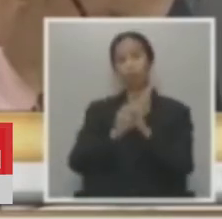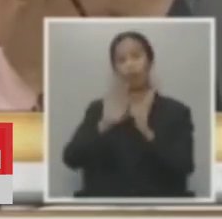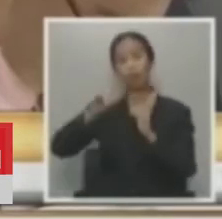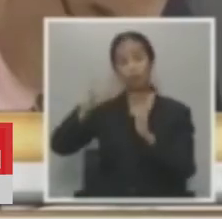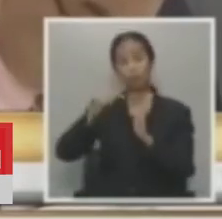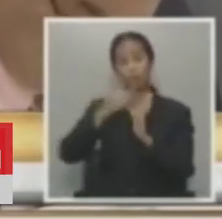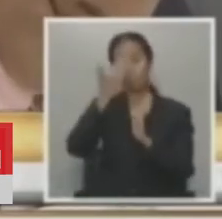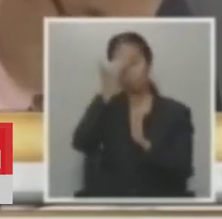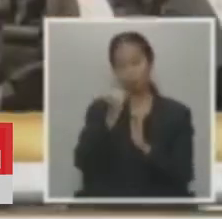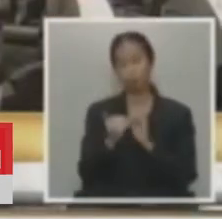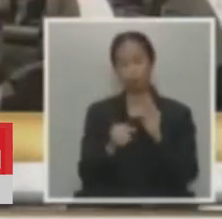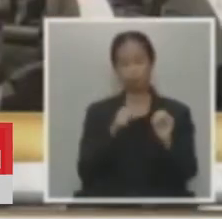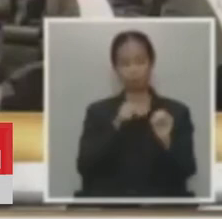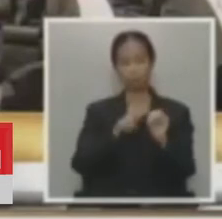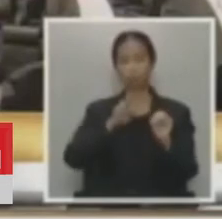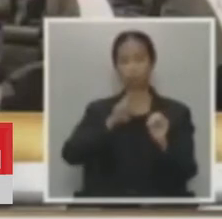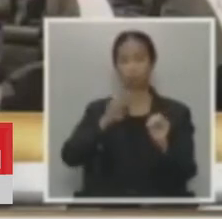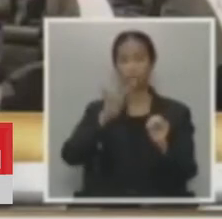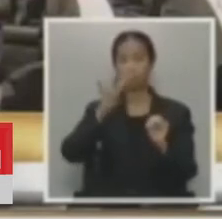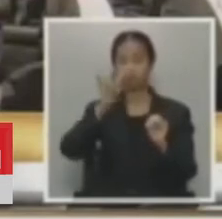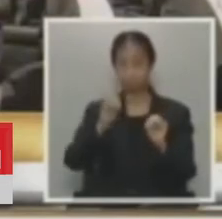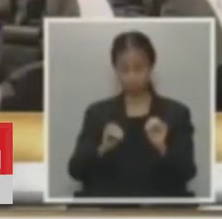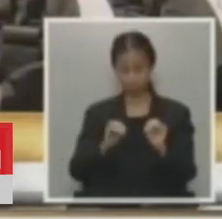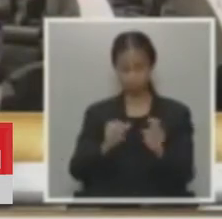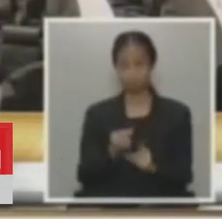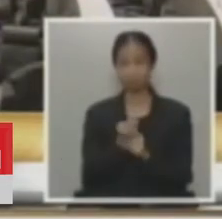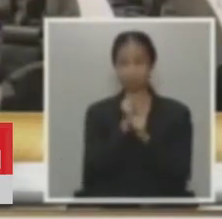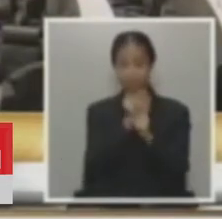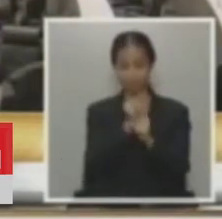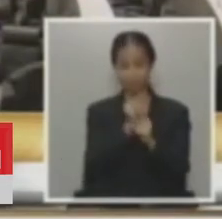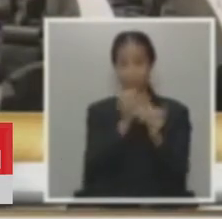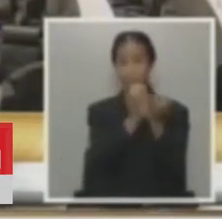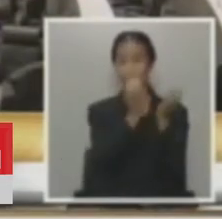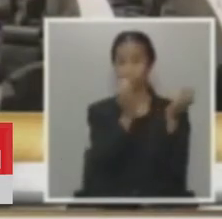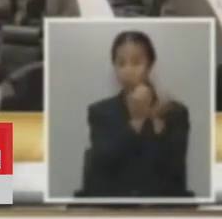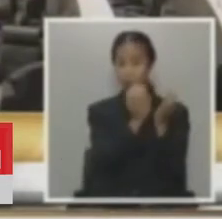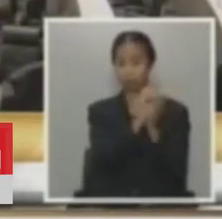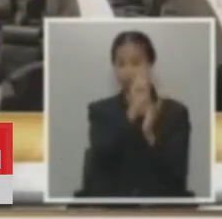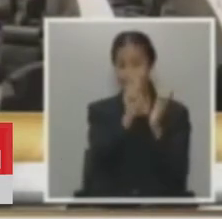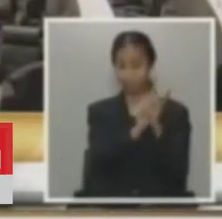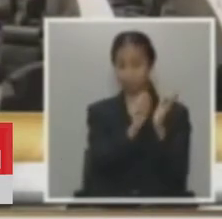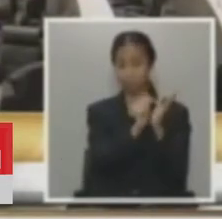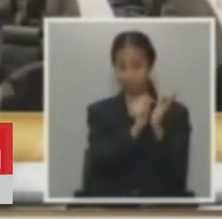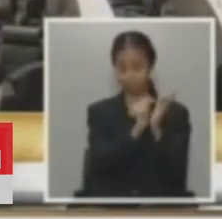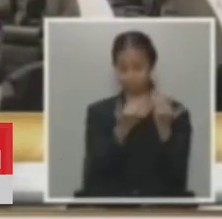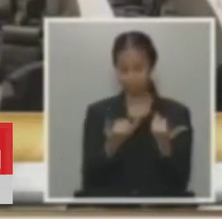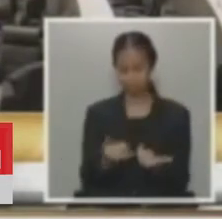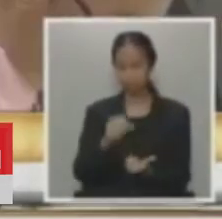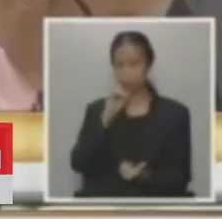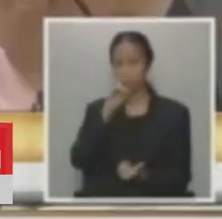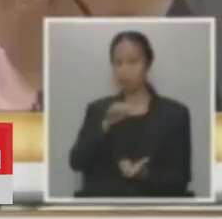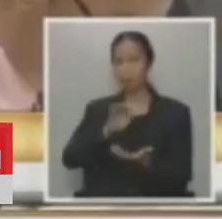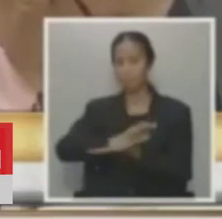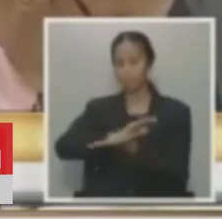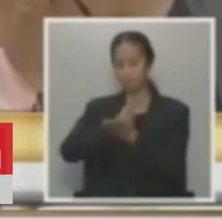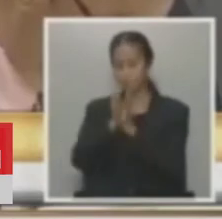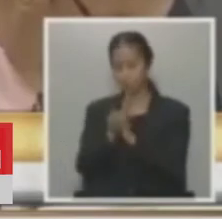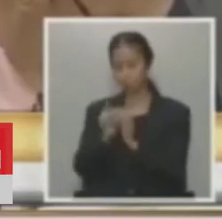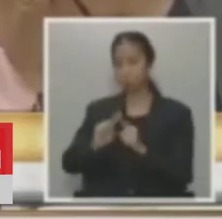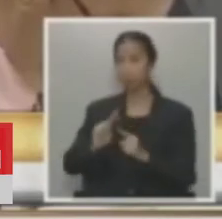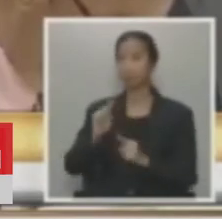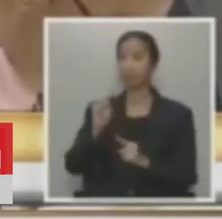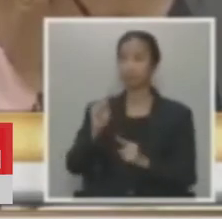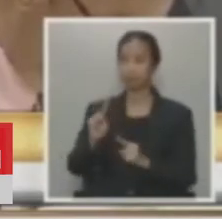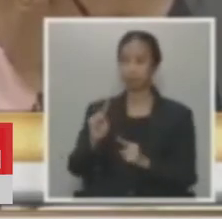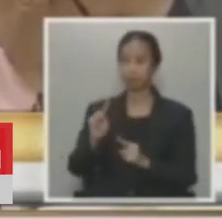า270ของรัฐธรรมนูญท่านบอกว่าประเด็นปฏิรูปที่1คือ